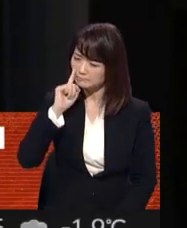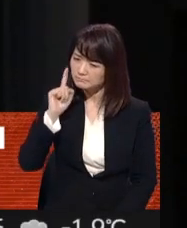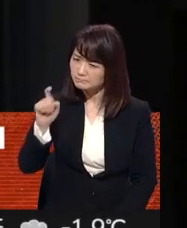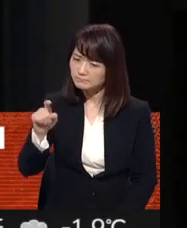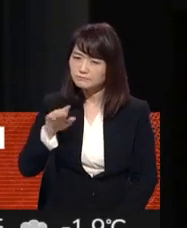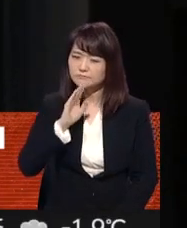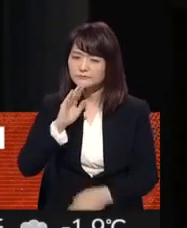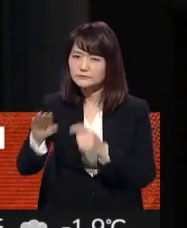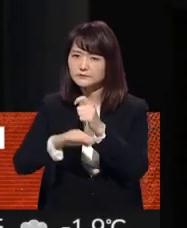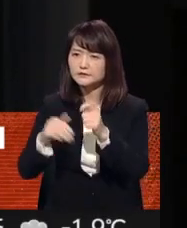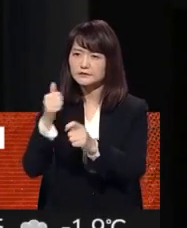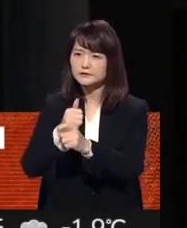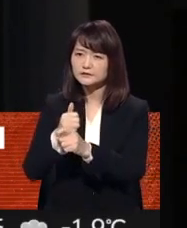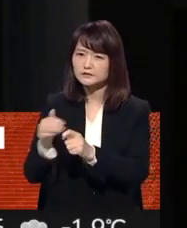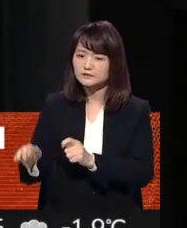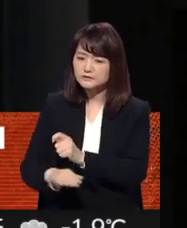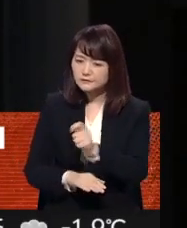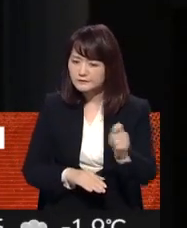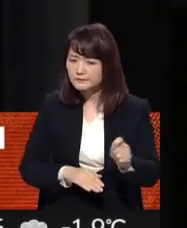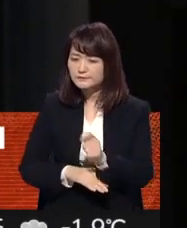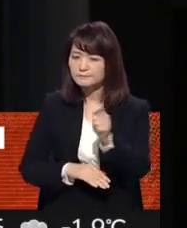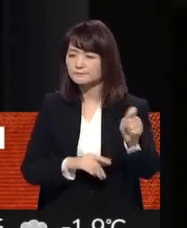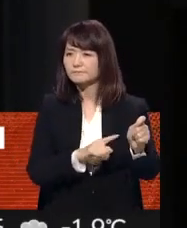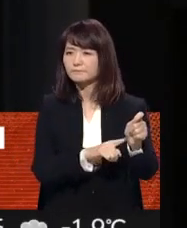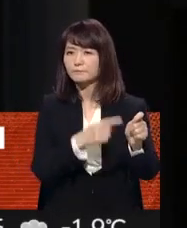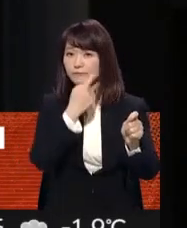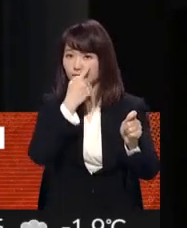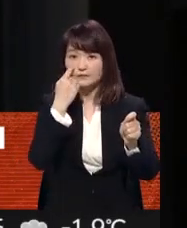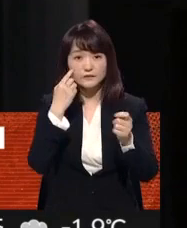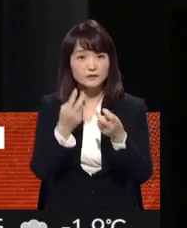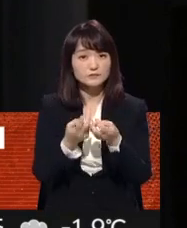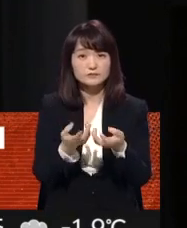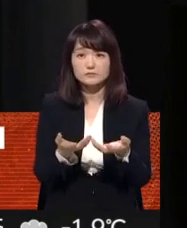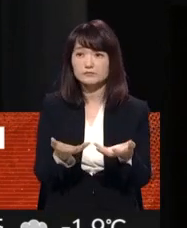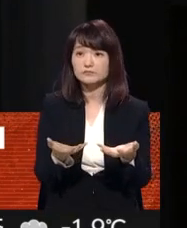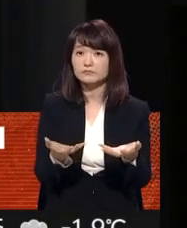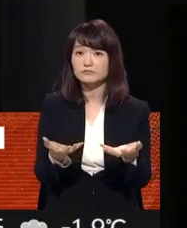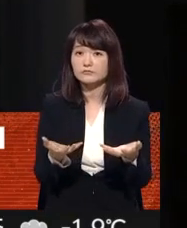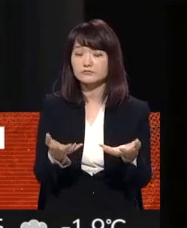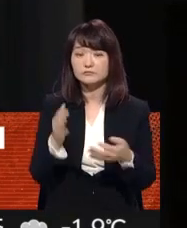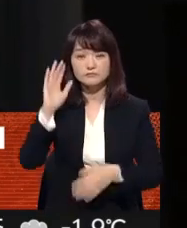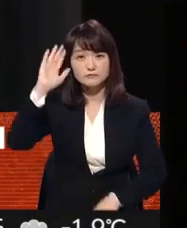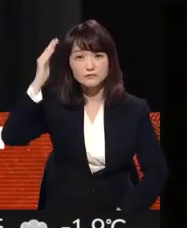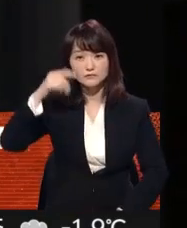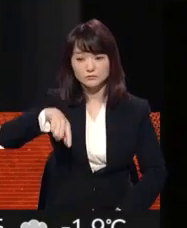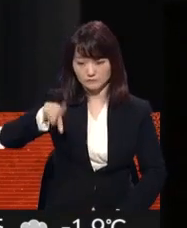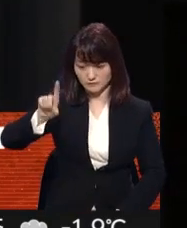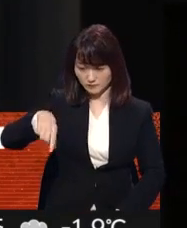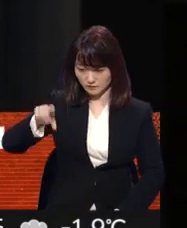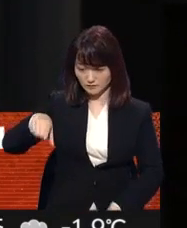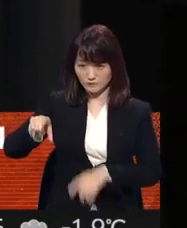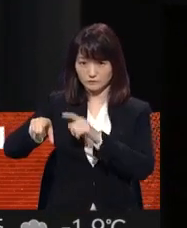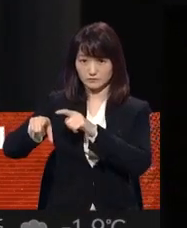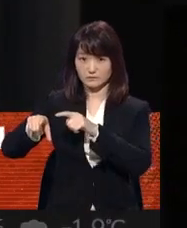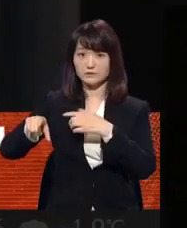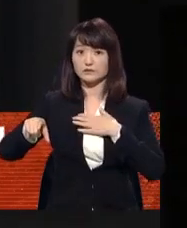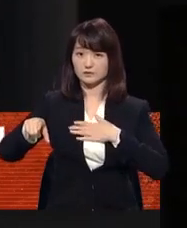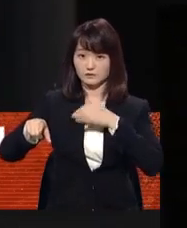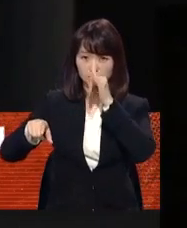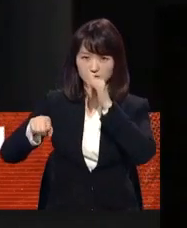진짜 택시를 타고 이렇게 이동을 했었는지 그거를 확인할 방법이 요즘은 뭐 카드로 다 이렇게 결제를 하고 하니까